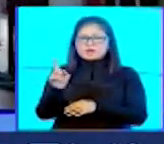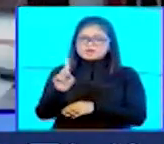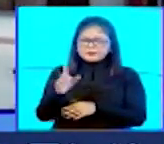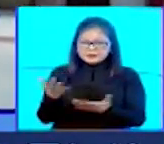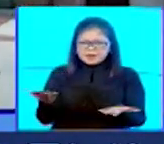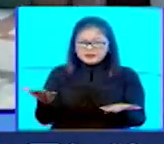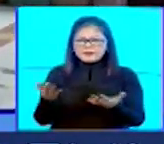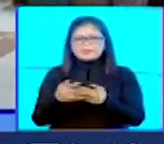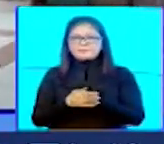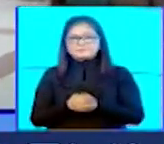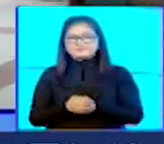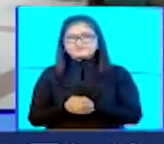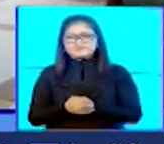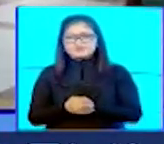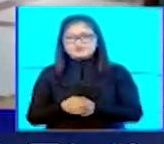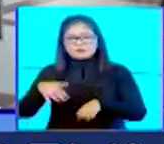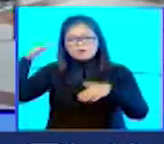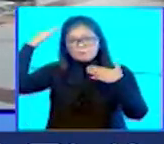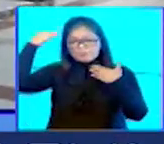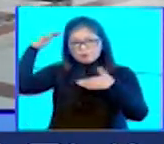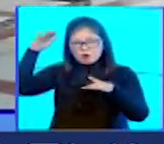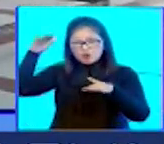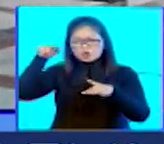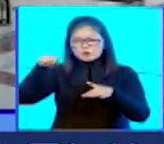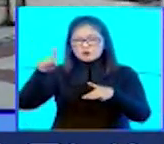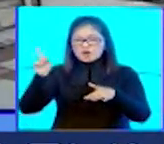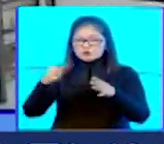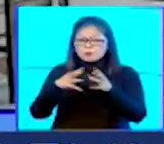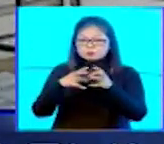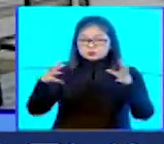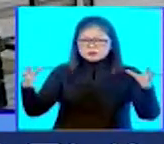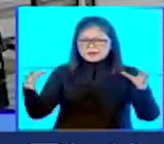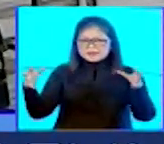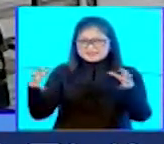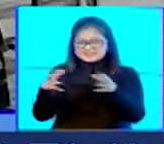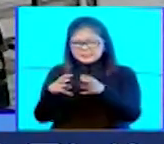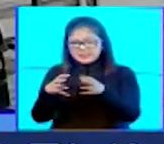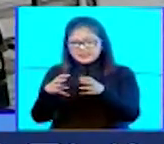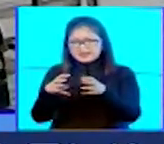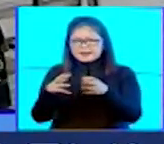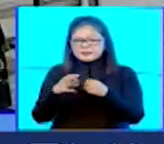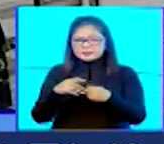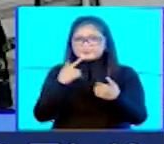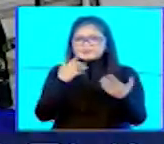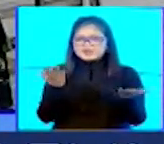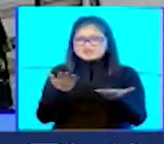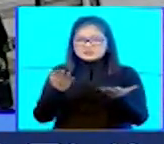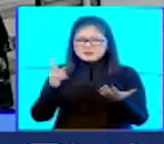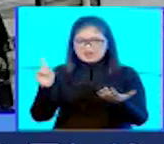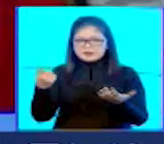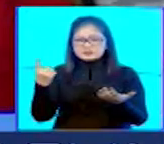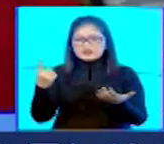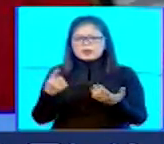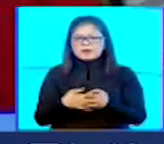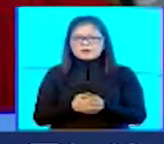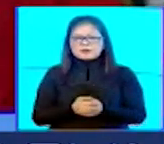Skala pusat belanja juga mempengaruhi, ada pusat belanja yang besar, ada yang sedang, ada yang kecil, dan sebagainya. Demikian juga dengan para penyewa, banyak